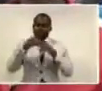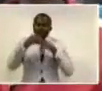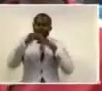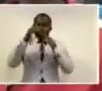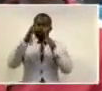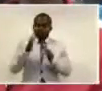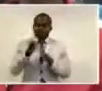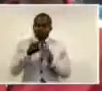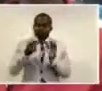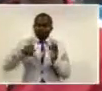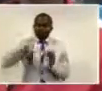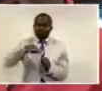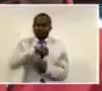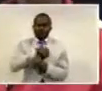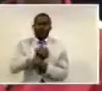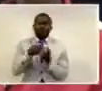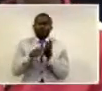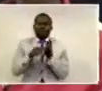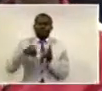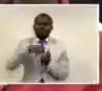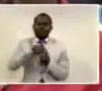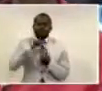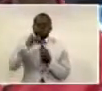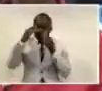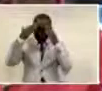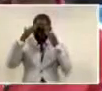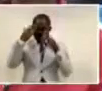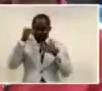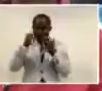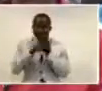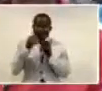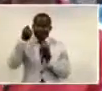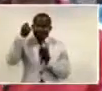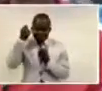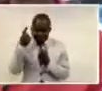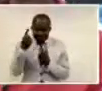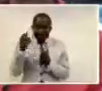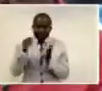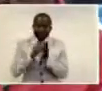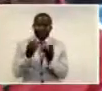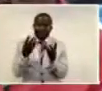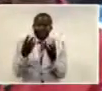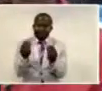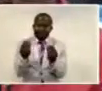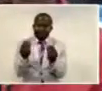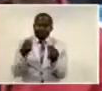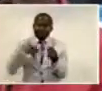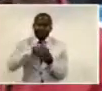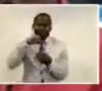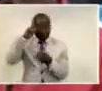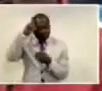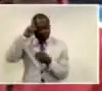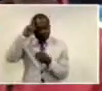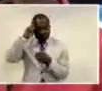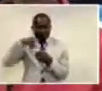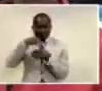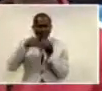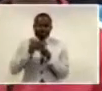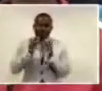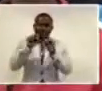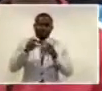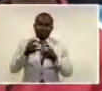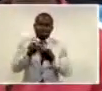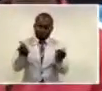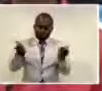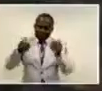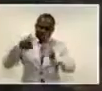ariko ntabwo iki kibazo nari nkizi kuko ni ikibazo cyumvikana kandi cyoroshye ntekereza ko turagenda kandi